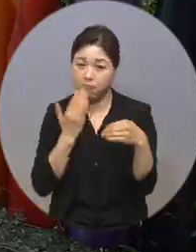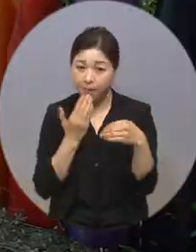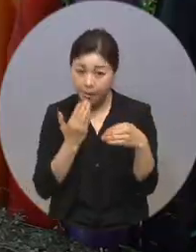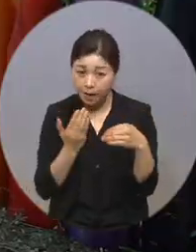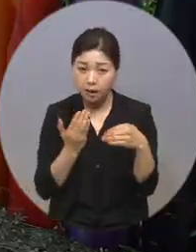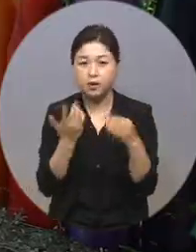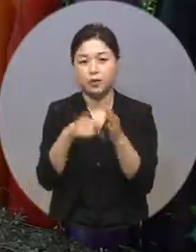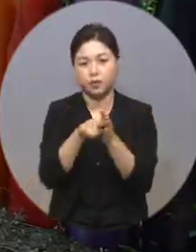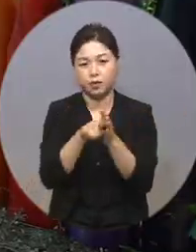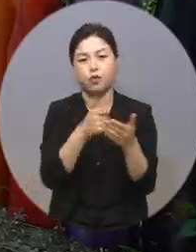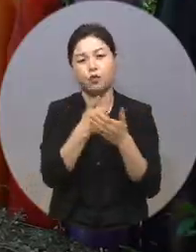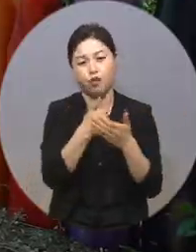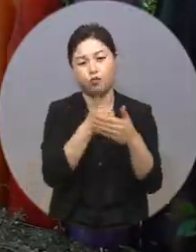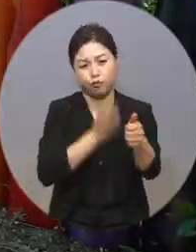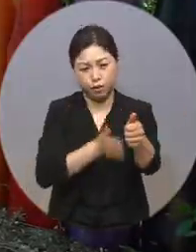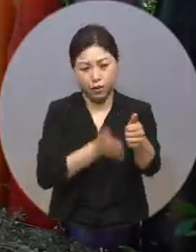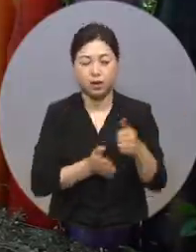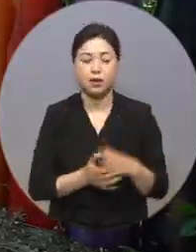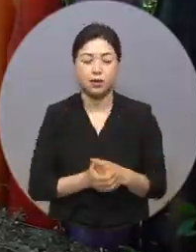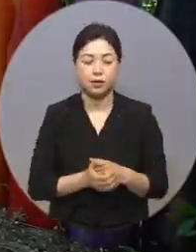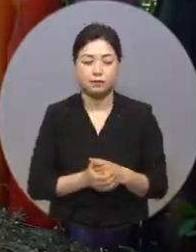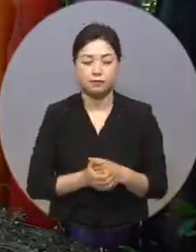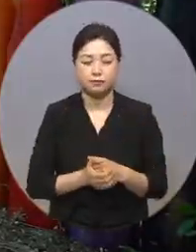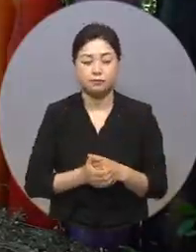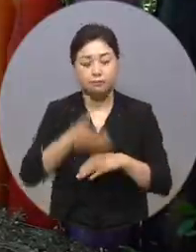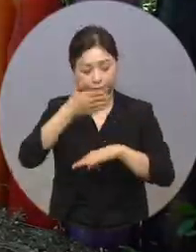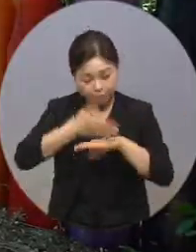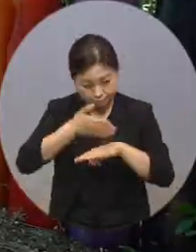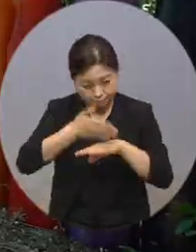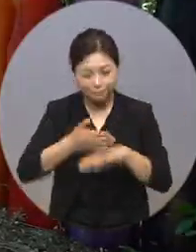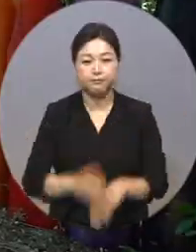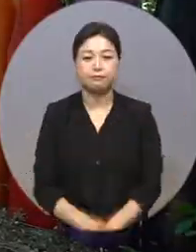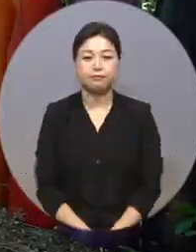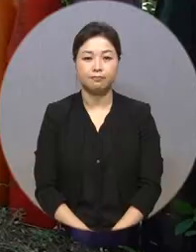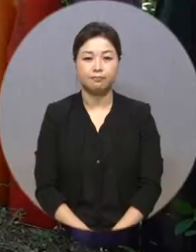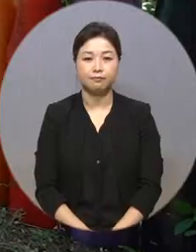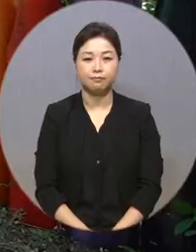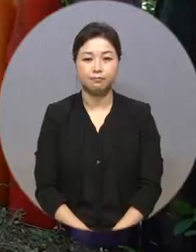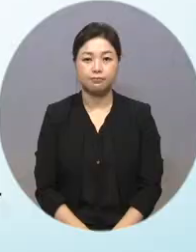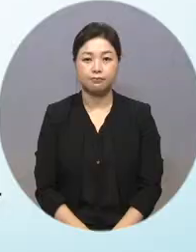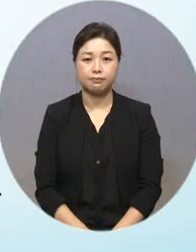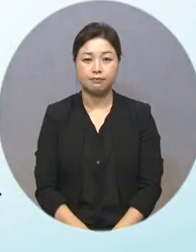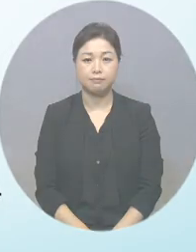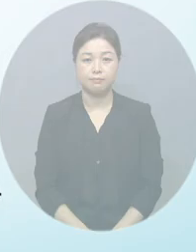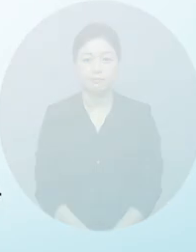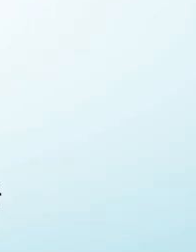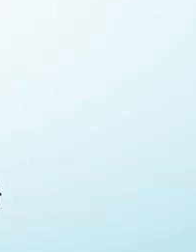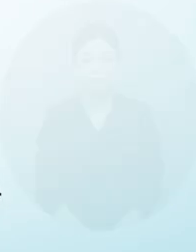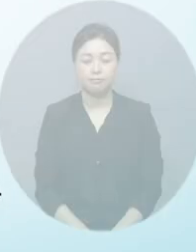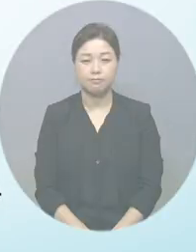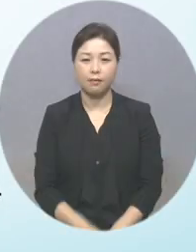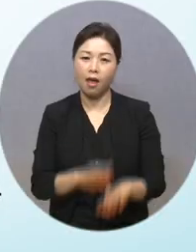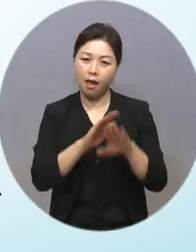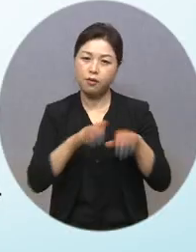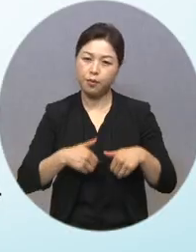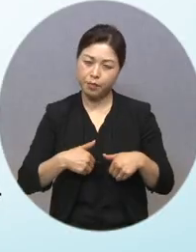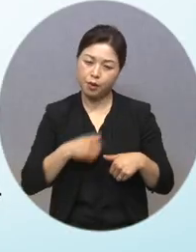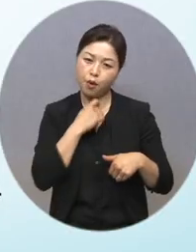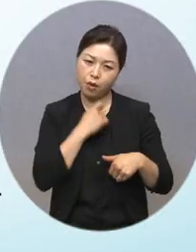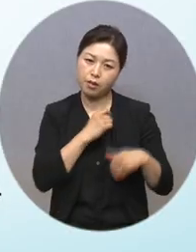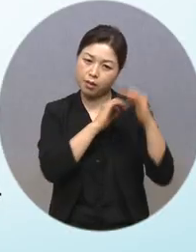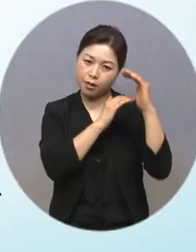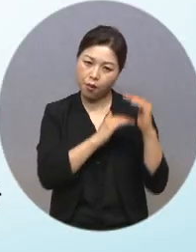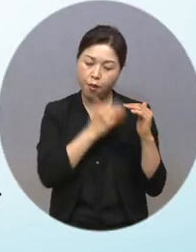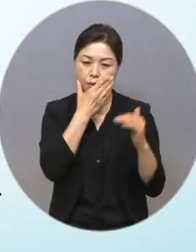수 있도록 도움을 주셨으면 하는 바람입니다. 감사합니다. 해결해야 할 사연이나 복지